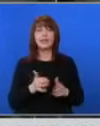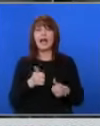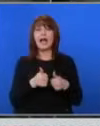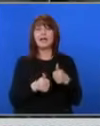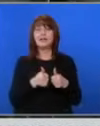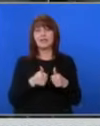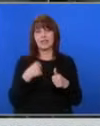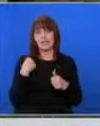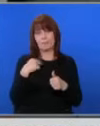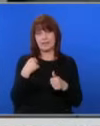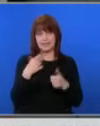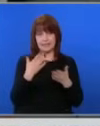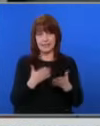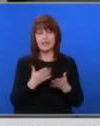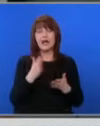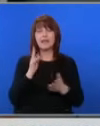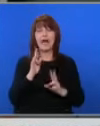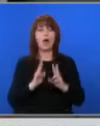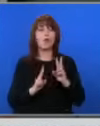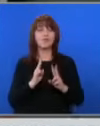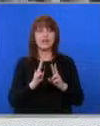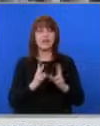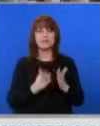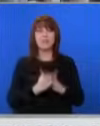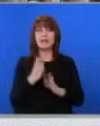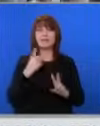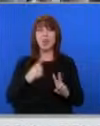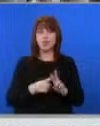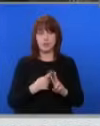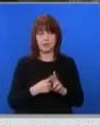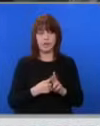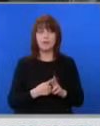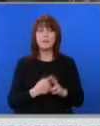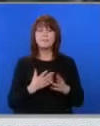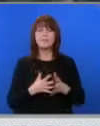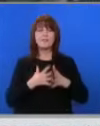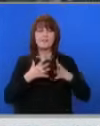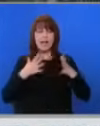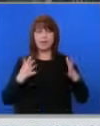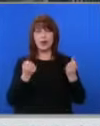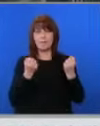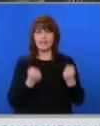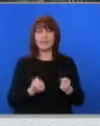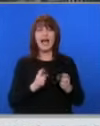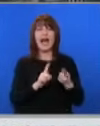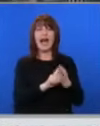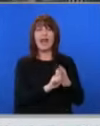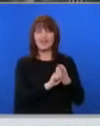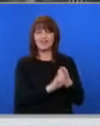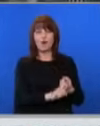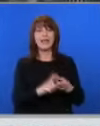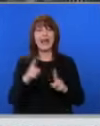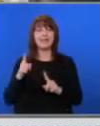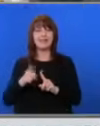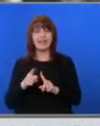за президент на партийна конференция в Милуоки през юли. С най-голяма електорална тежест са щатите Калифорния и Тексас, които